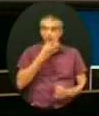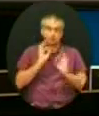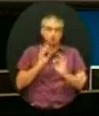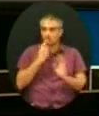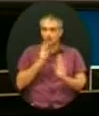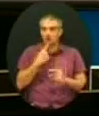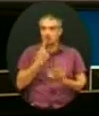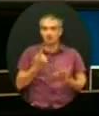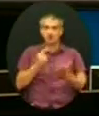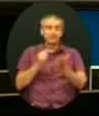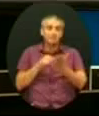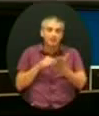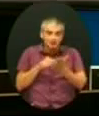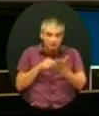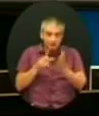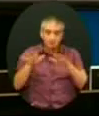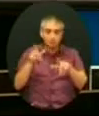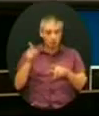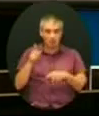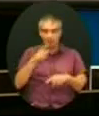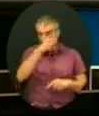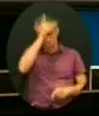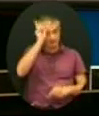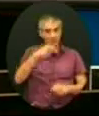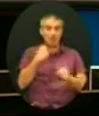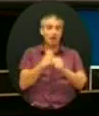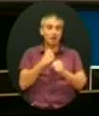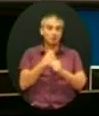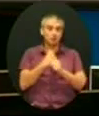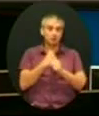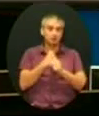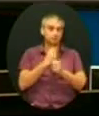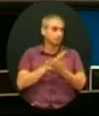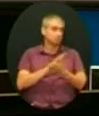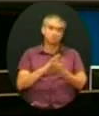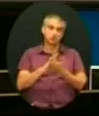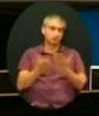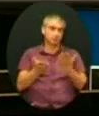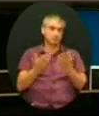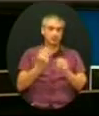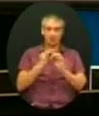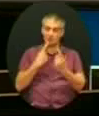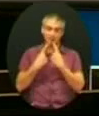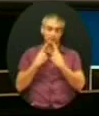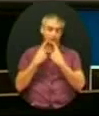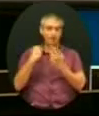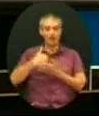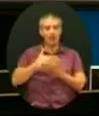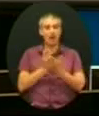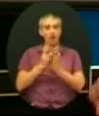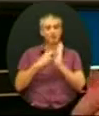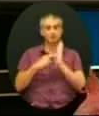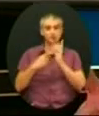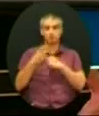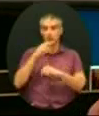לגמרי. לכן מה שהממשלה במדריד הייתה צריכה לעשות, זה פשוט לפתוח מסע ומתן על חלוקת המיסים